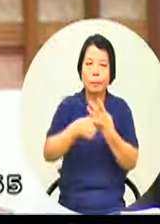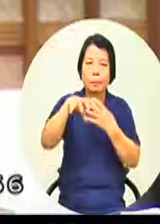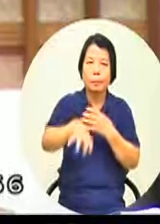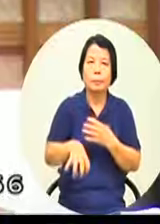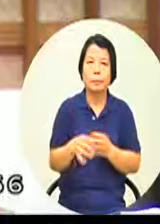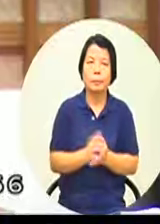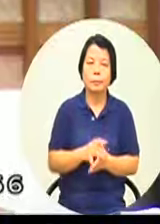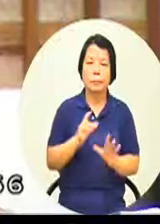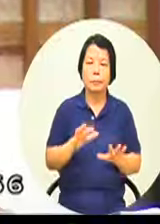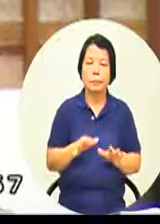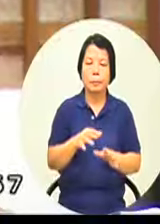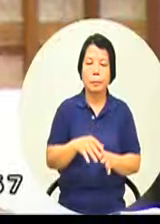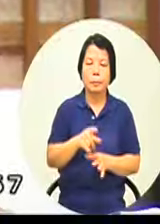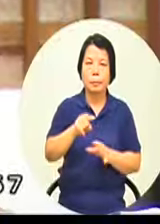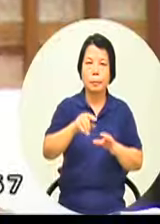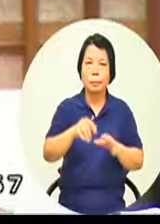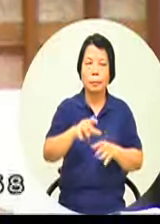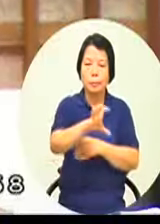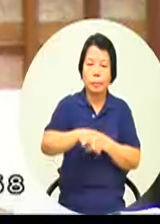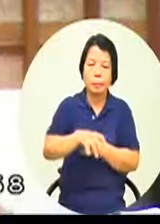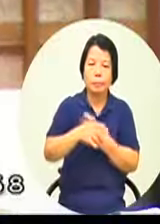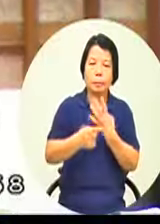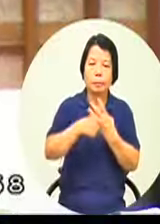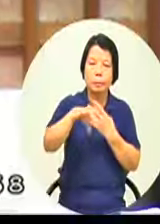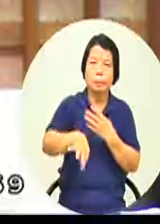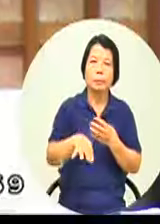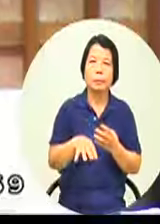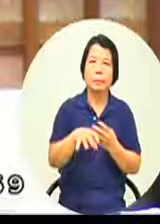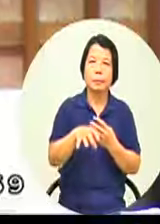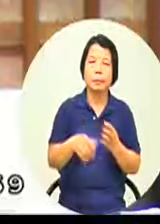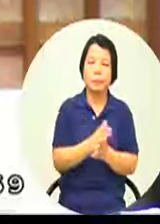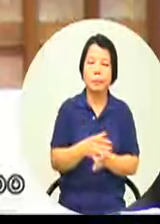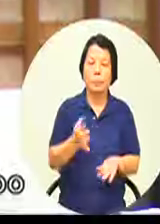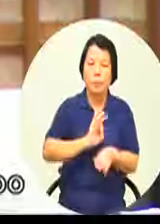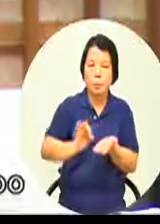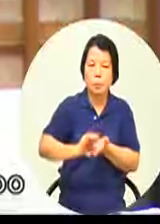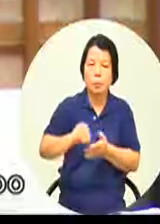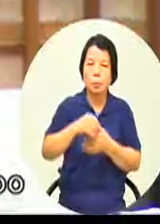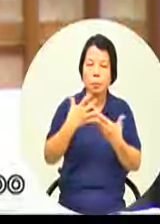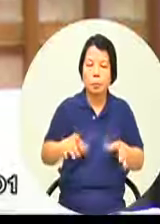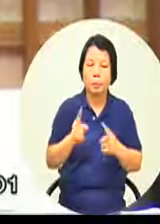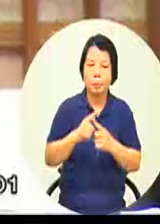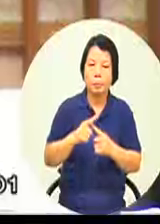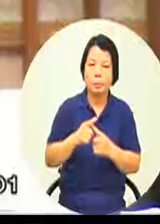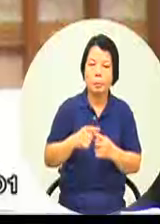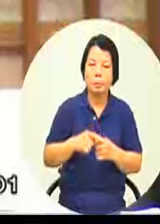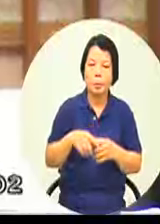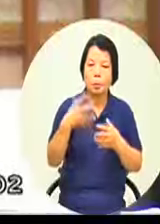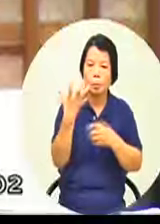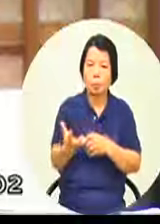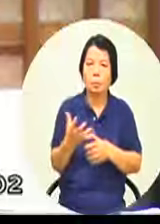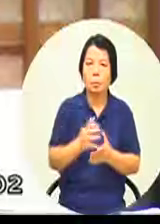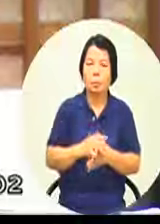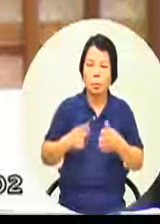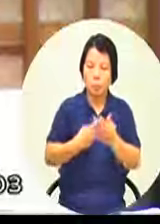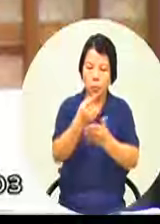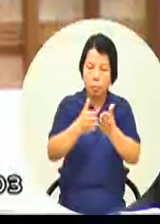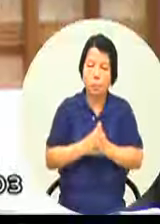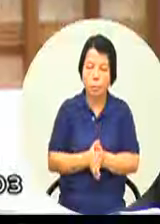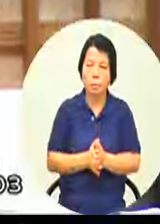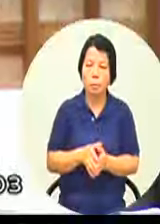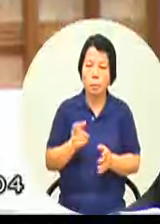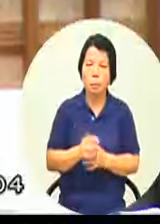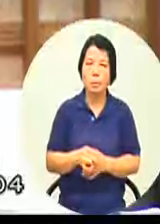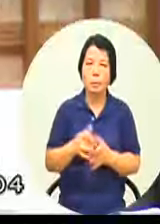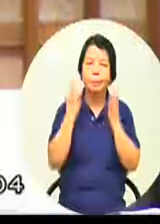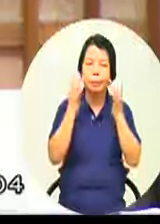哦、当地的农业单位来花费了这么大的人力，就是只要是菜价一